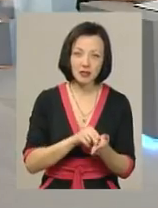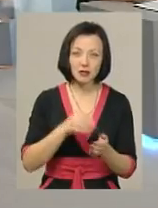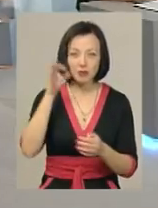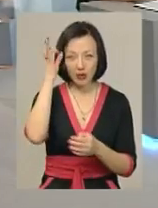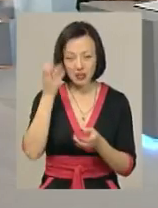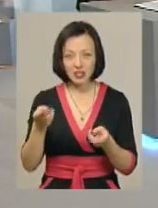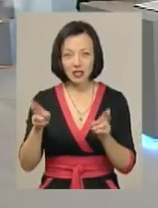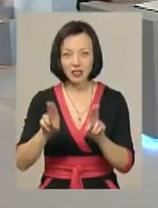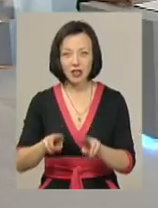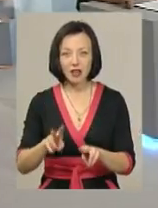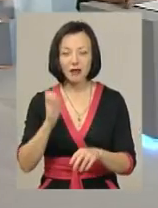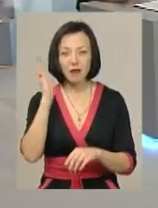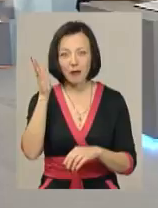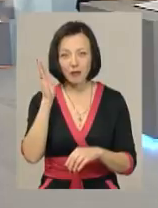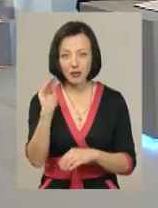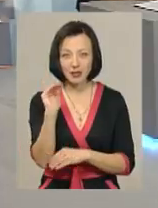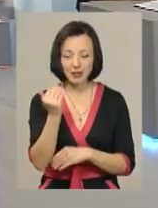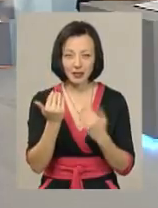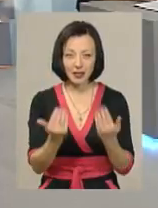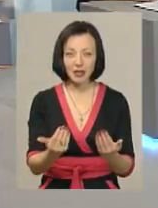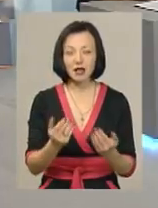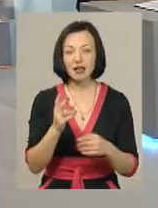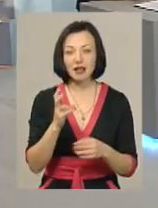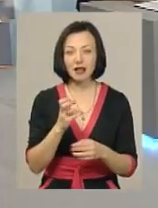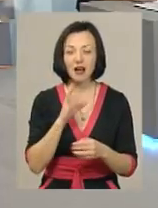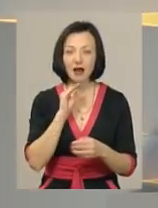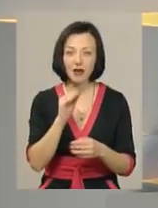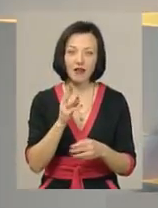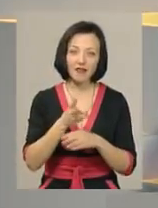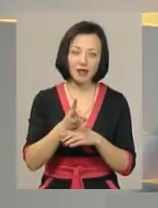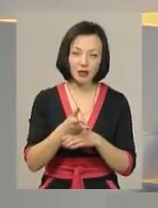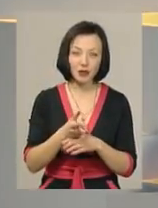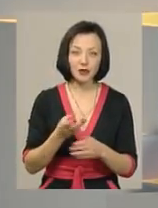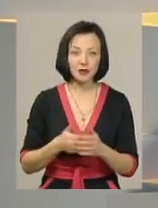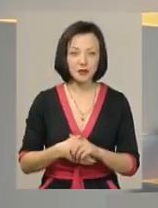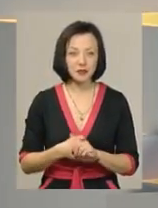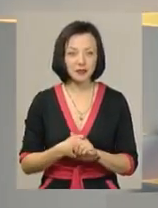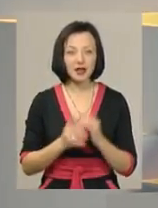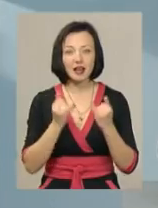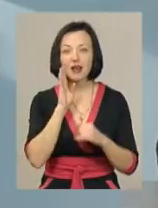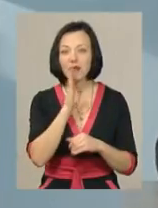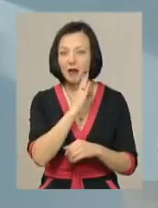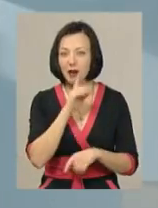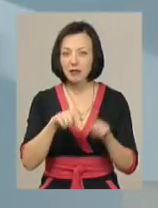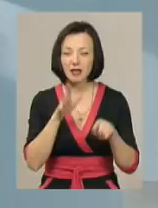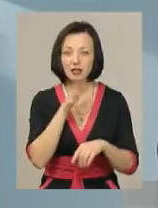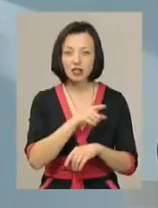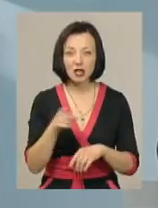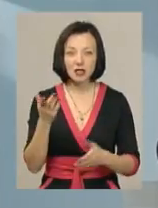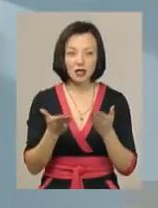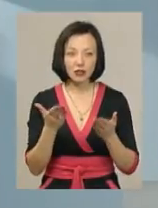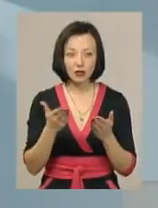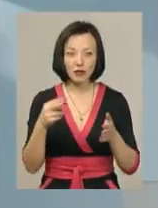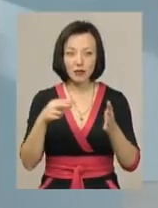спогад лишати навіть на майбутнє дитині там на аудіо чи на відео то Ну і для мами Буде деякий час навіть якщо вона